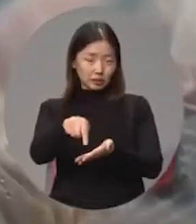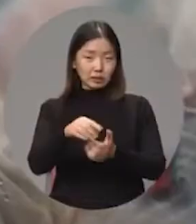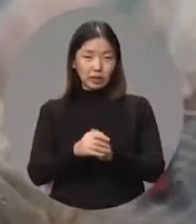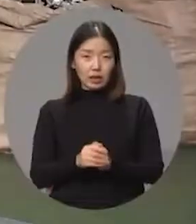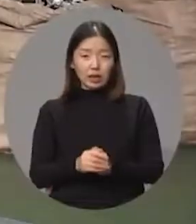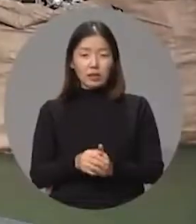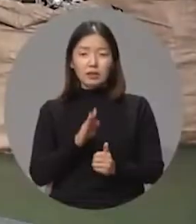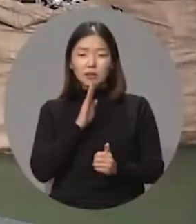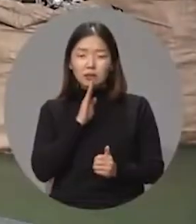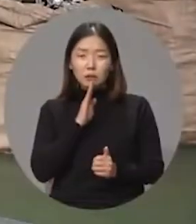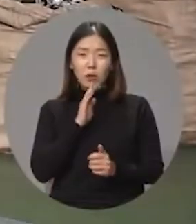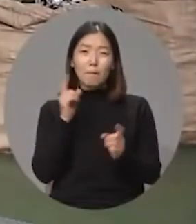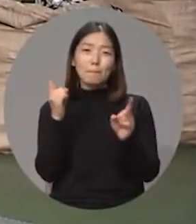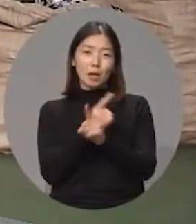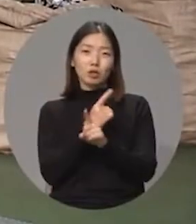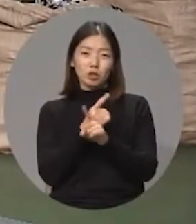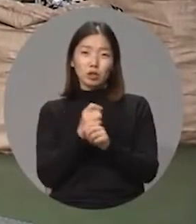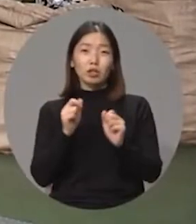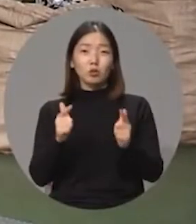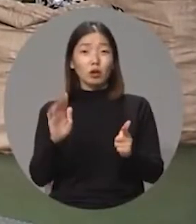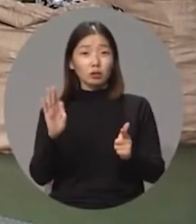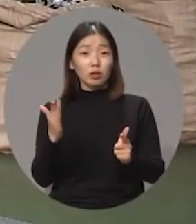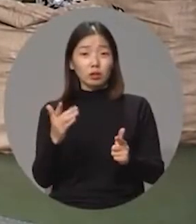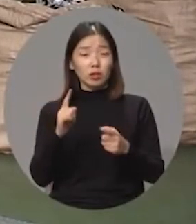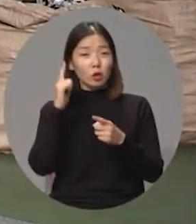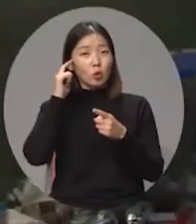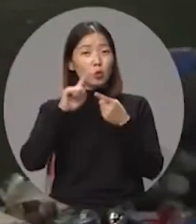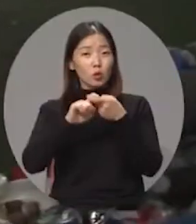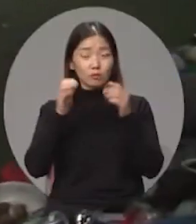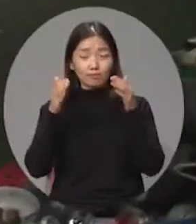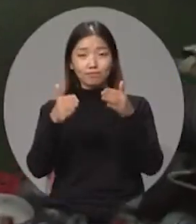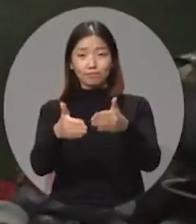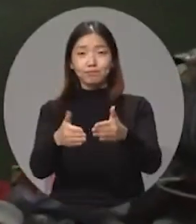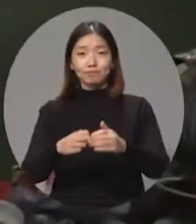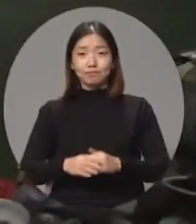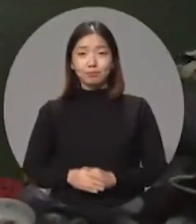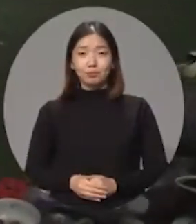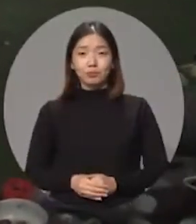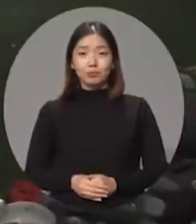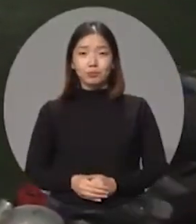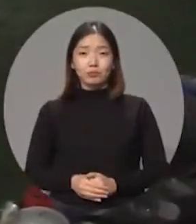변신하는 계기가 될지 지켜볼 일입니다. MBC 뉴스 유리용입니다.